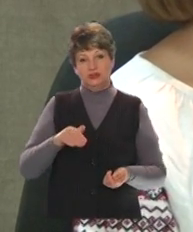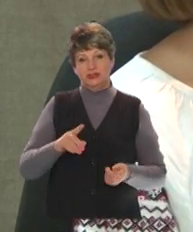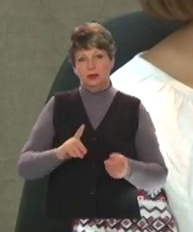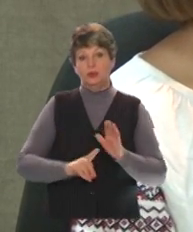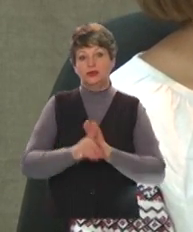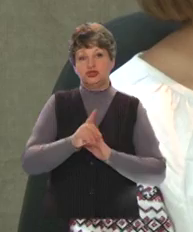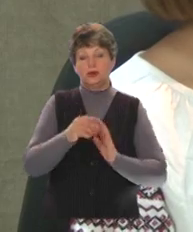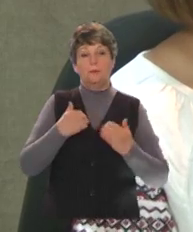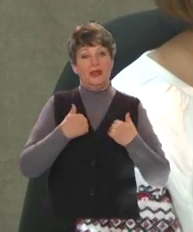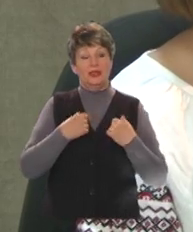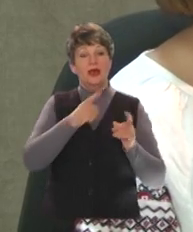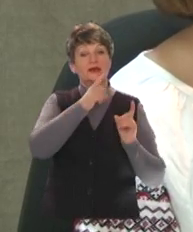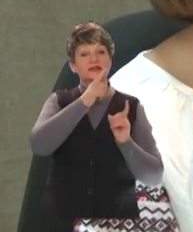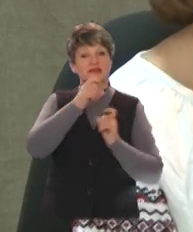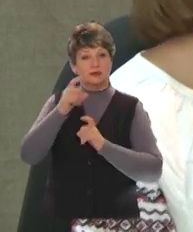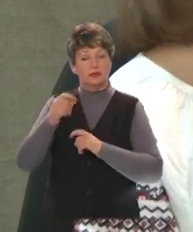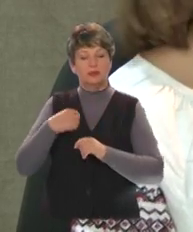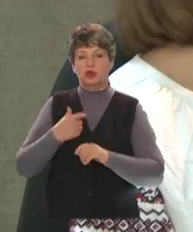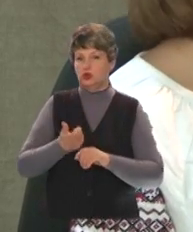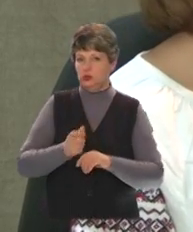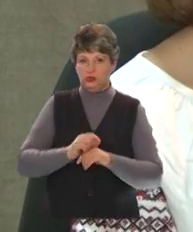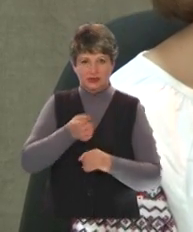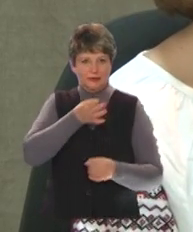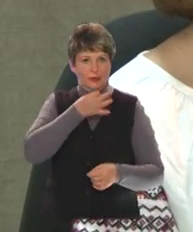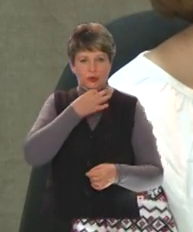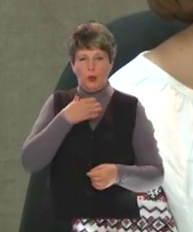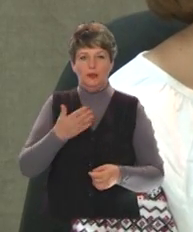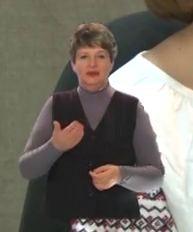тоді почали знімати мене. Мені дуже